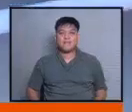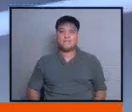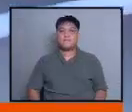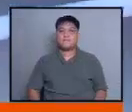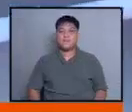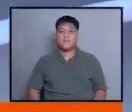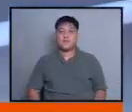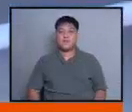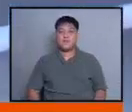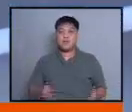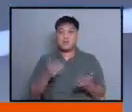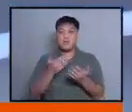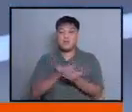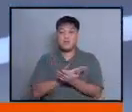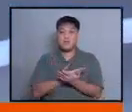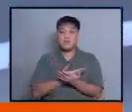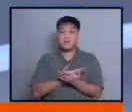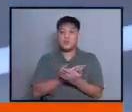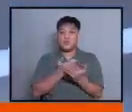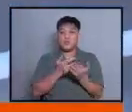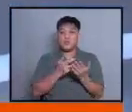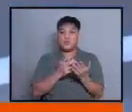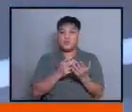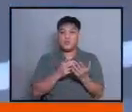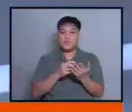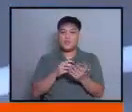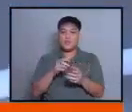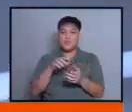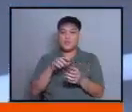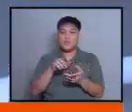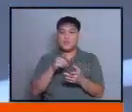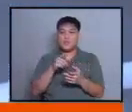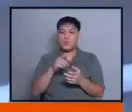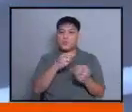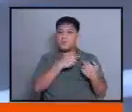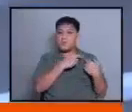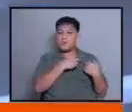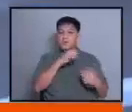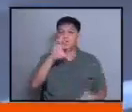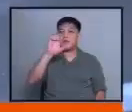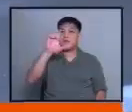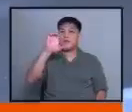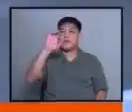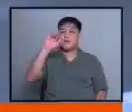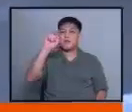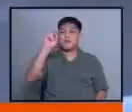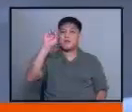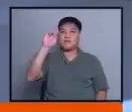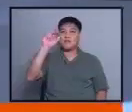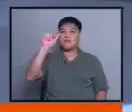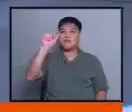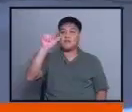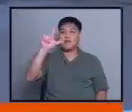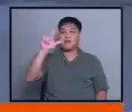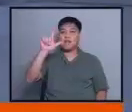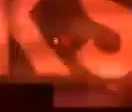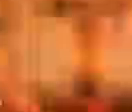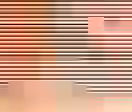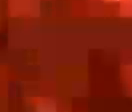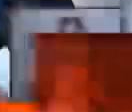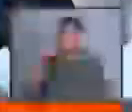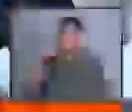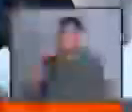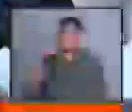May bago ng maestrado na hahawak sa electoral protest ni Bongbong Marcos laban kay Vice President Leni Robredo. Ayon